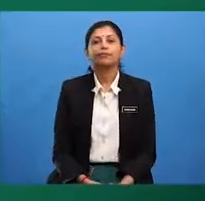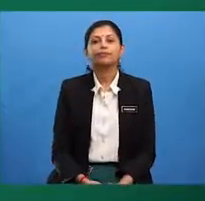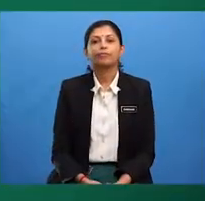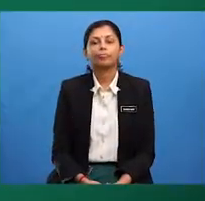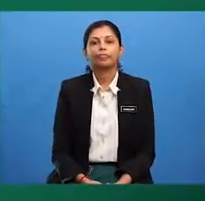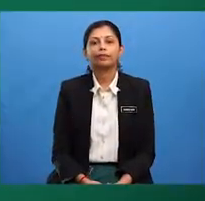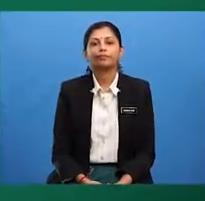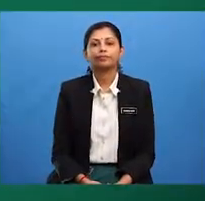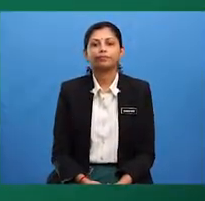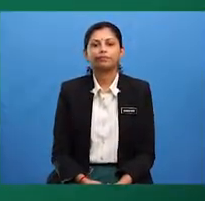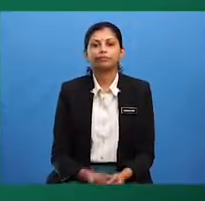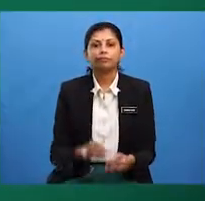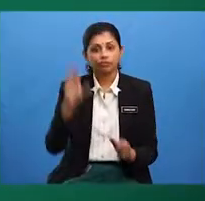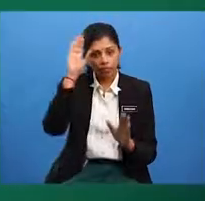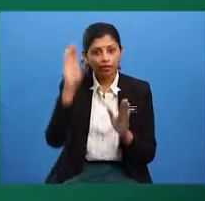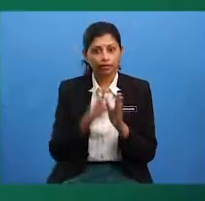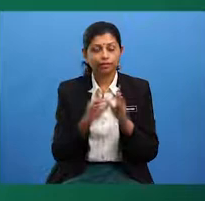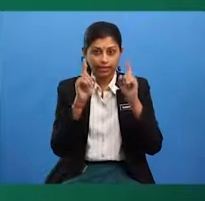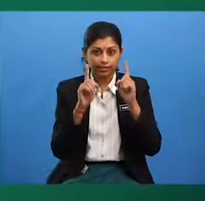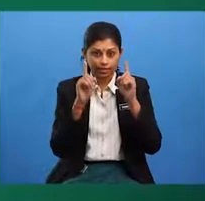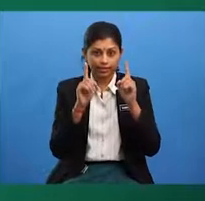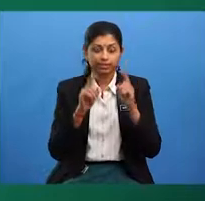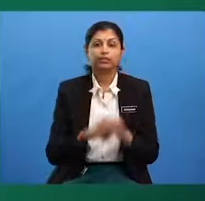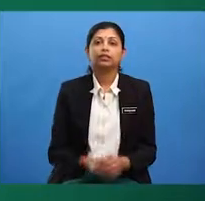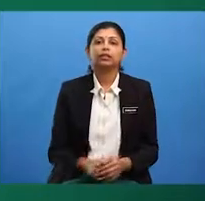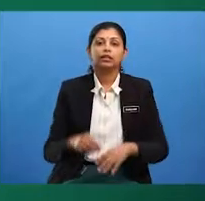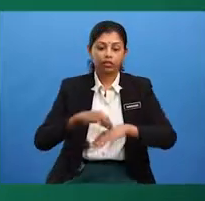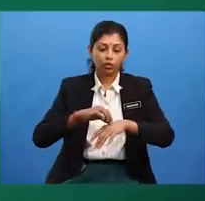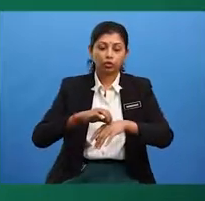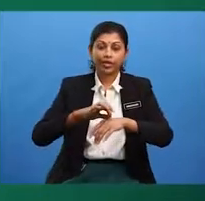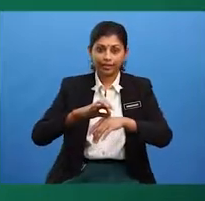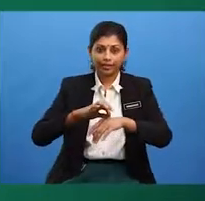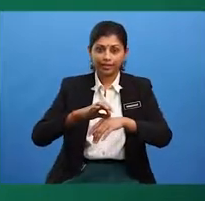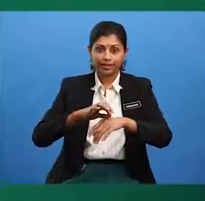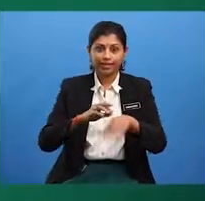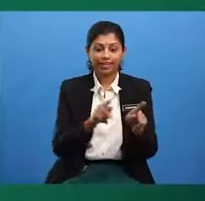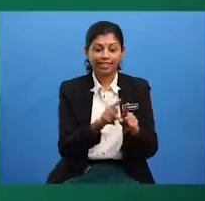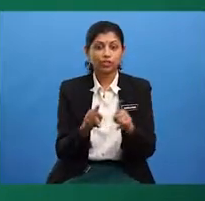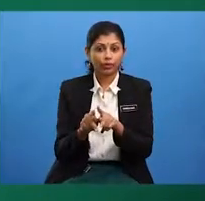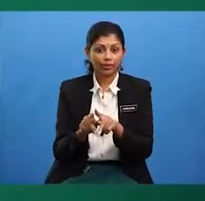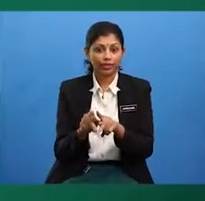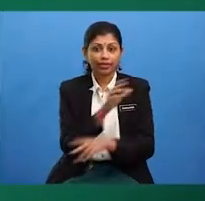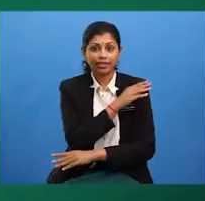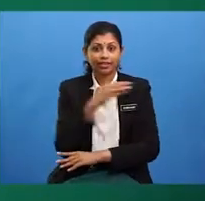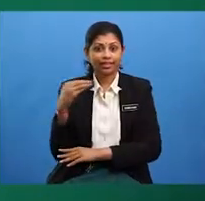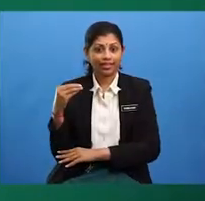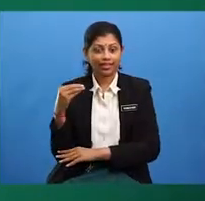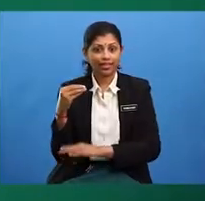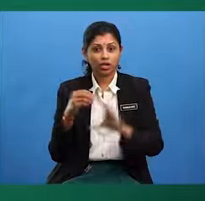Antara objek yang diperbuat daripada kulit adalah seperti kasut kulit